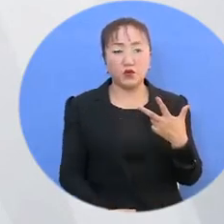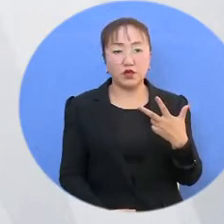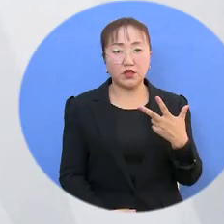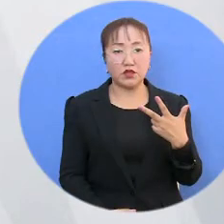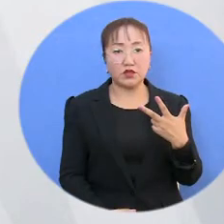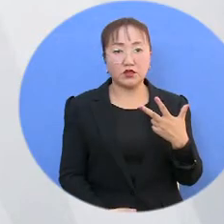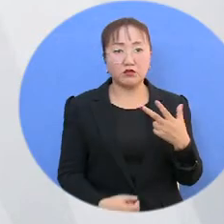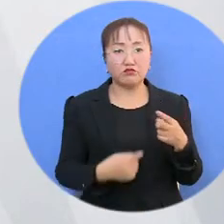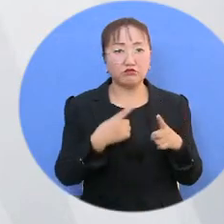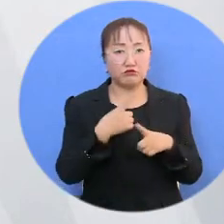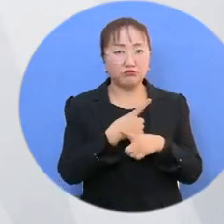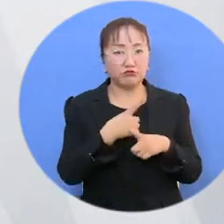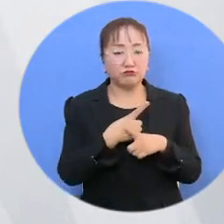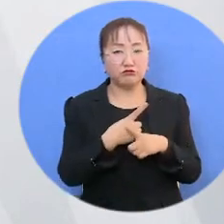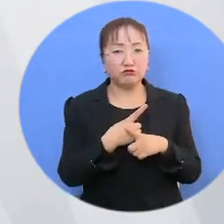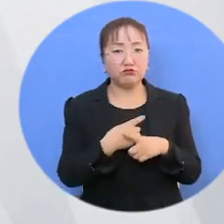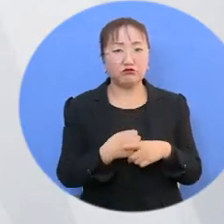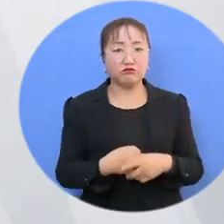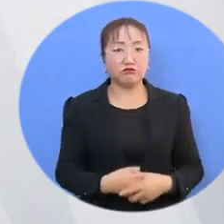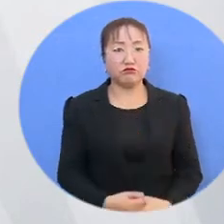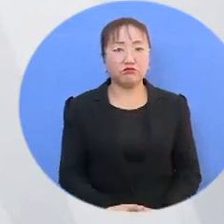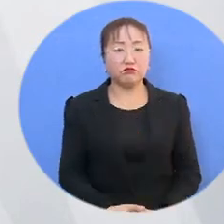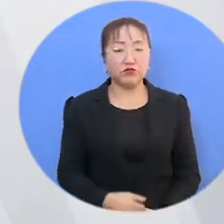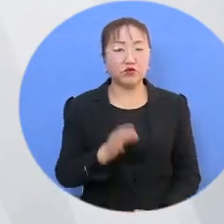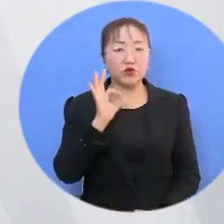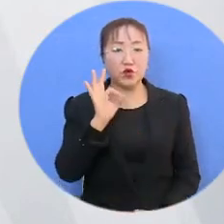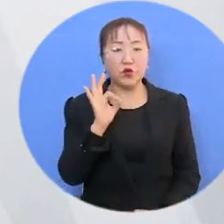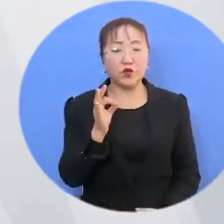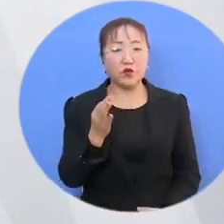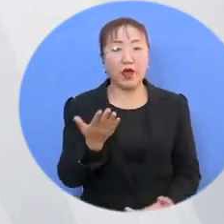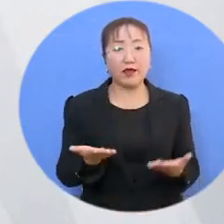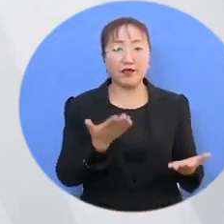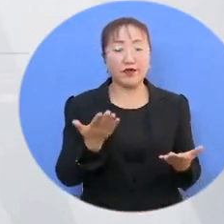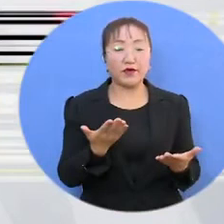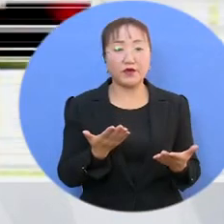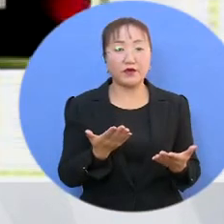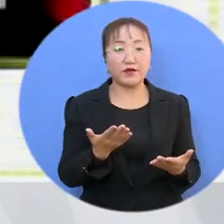хараарай. Биш байна. За тэгвэл зөв суулт юу юм бол харцгаая.